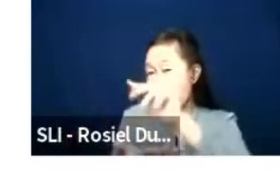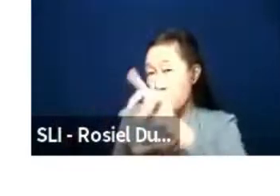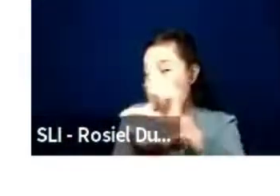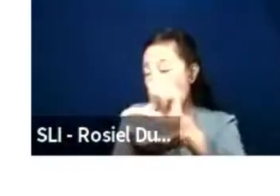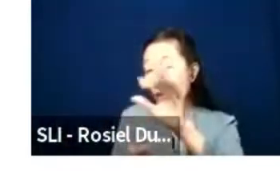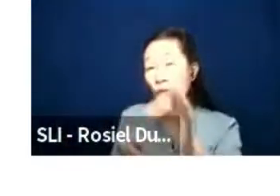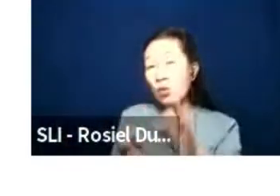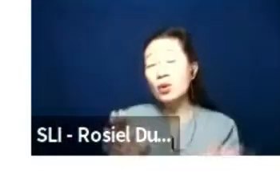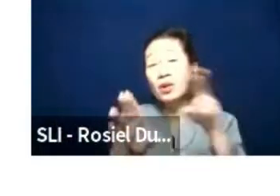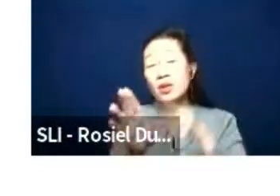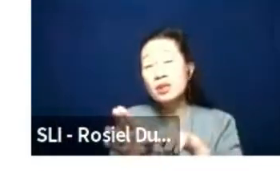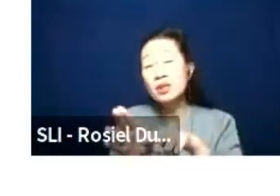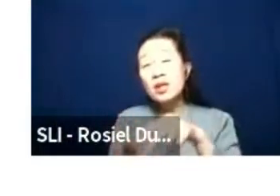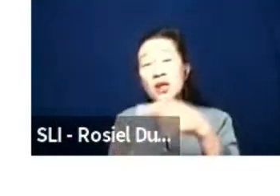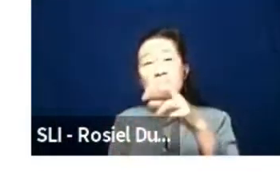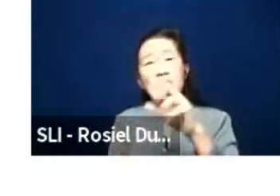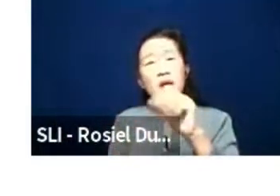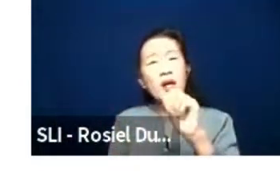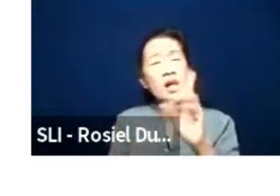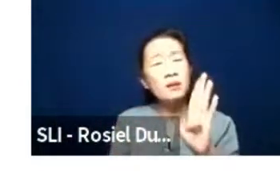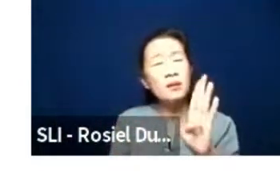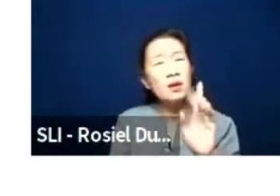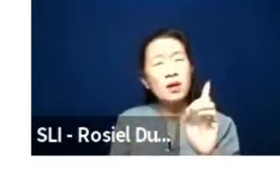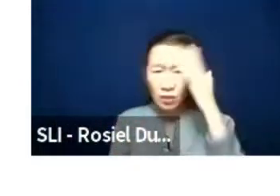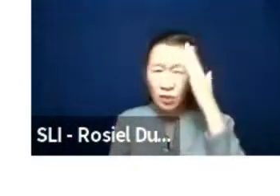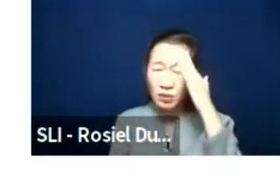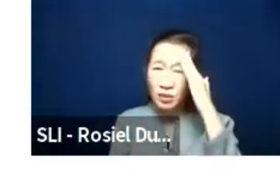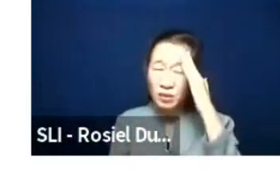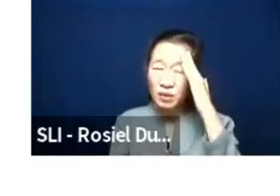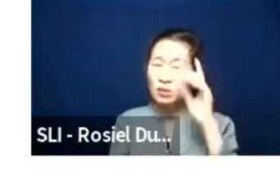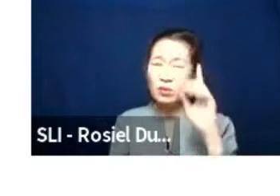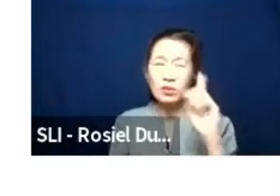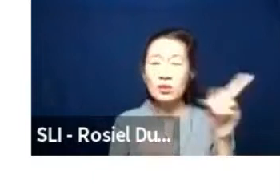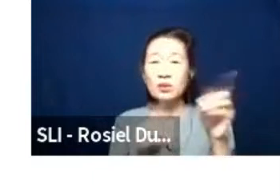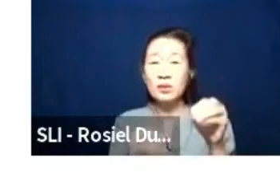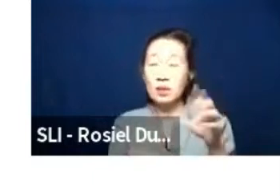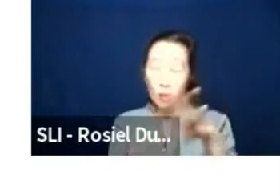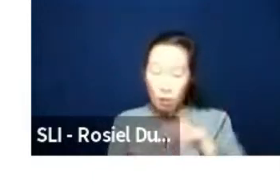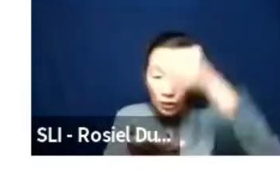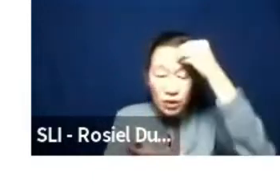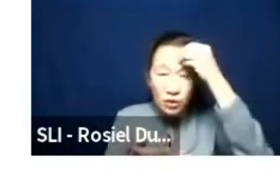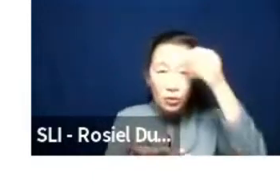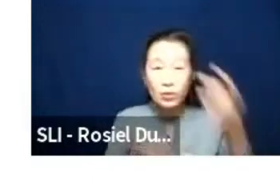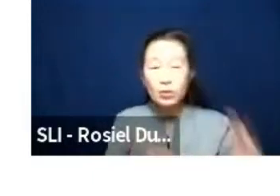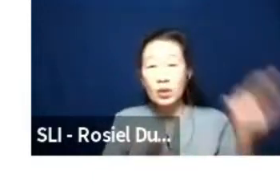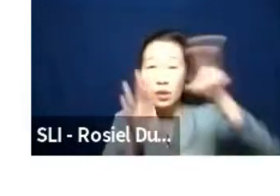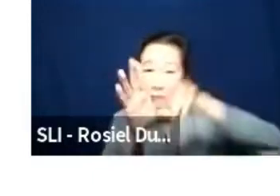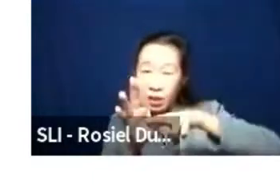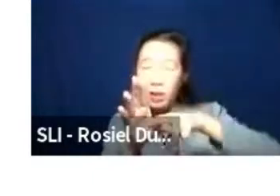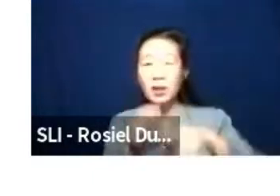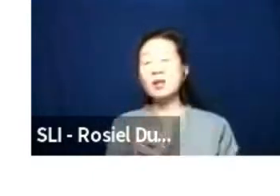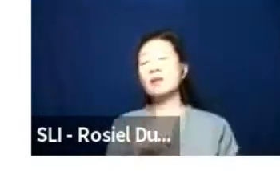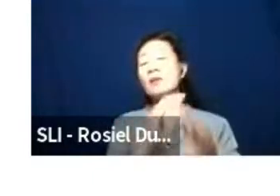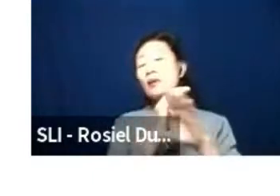sasakay ba siya ng Grab, alam niya ba kung anong gagawin? O kaya matututunan niya bang mag-commute? No? So yan yung mga iba't ibang bagay na pwede